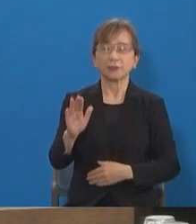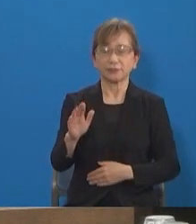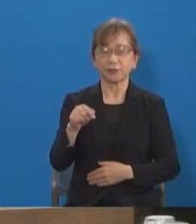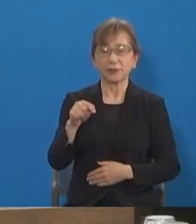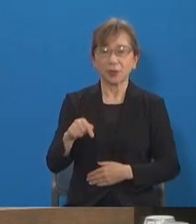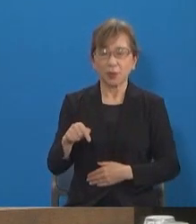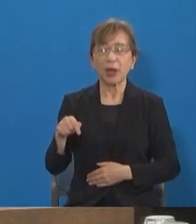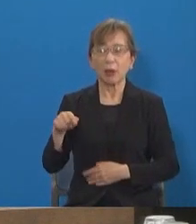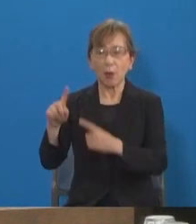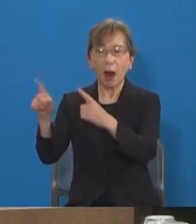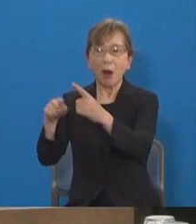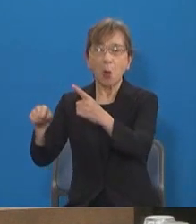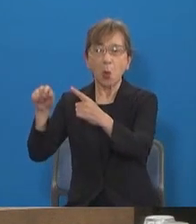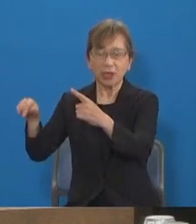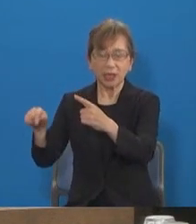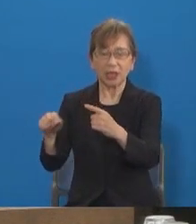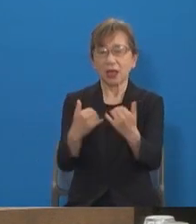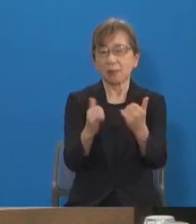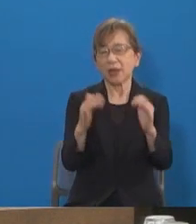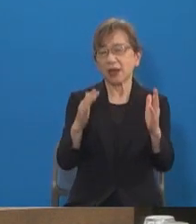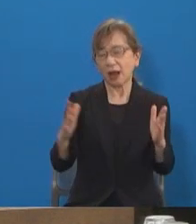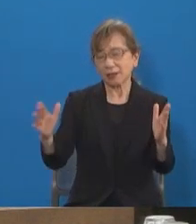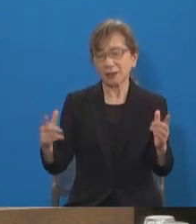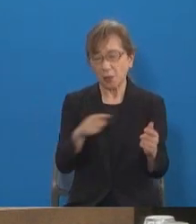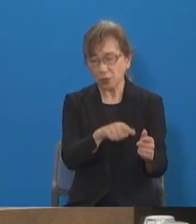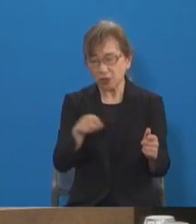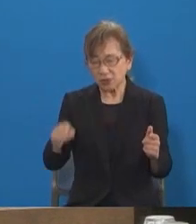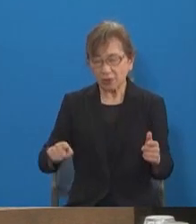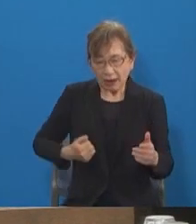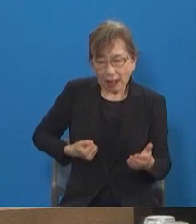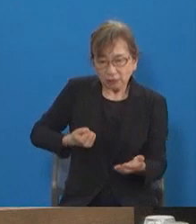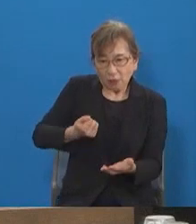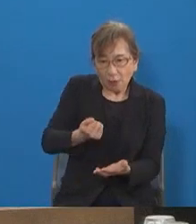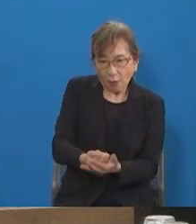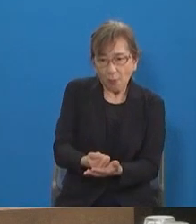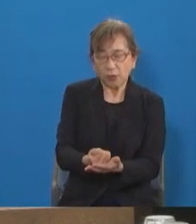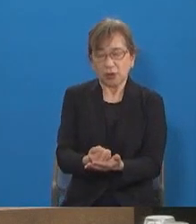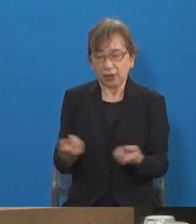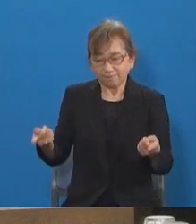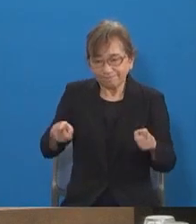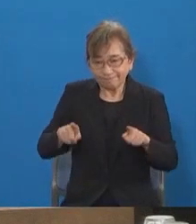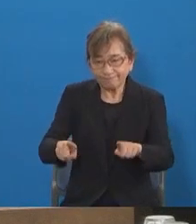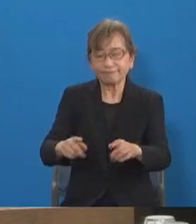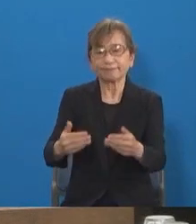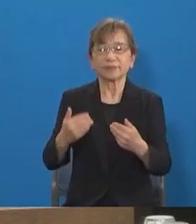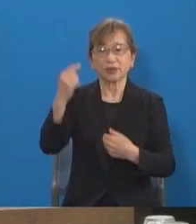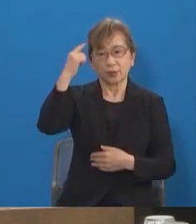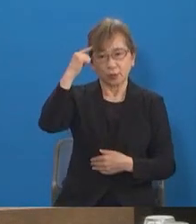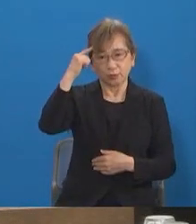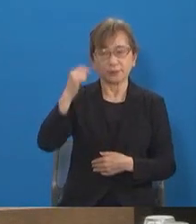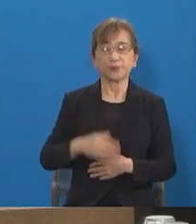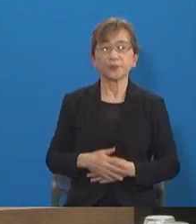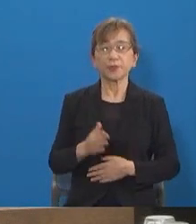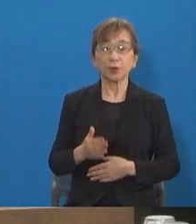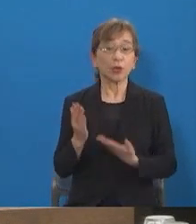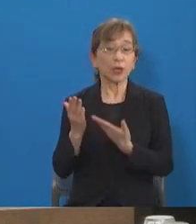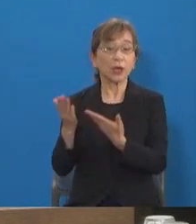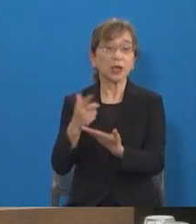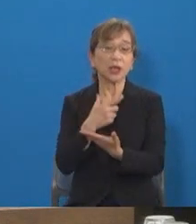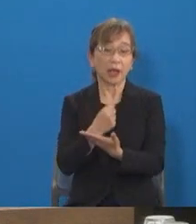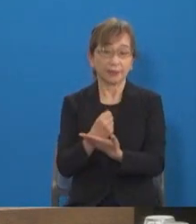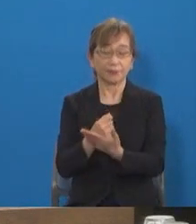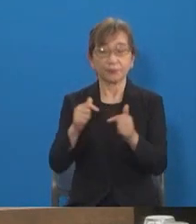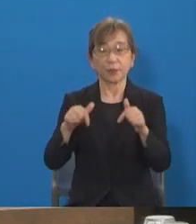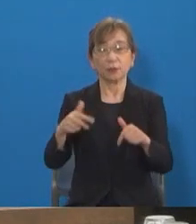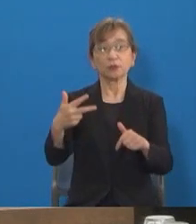民が共同で相当の覚悟を持って臨む必要があると考えます。そこでお尋ねします。